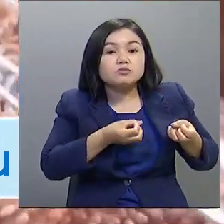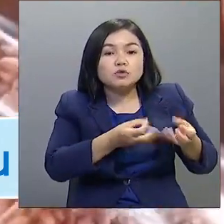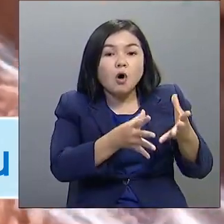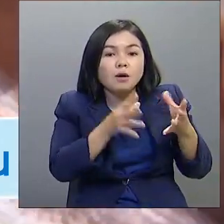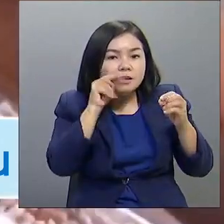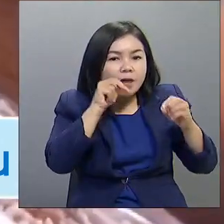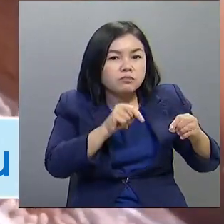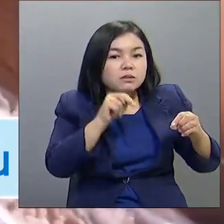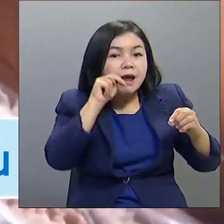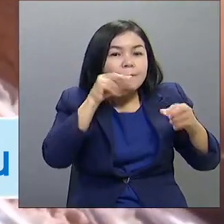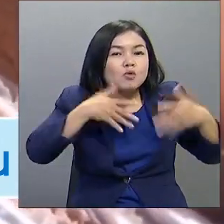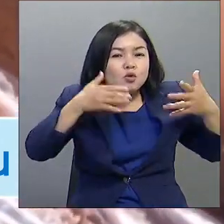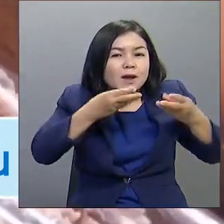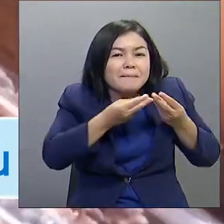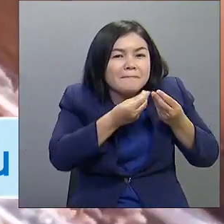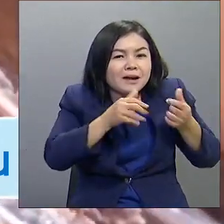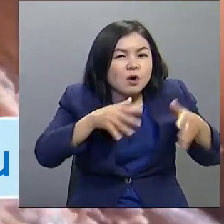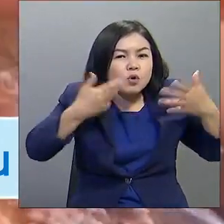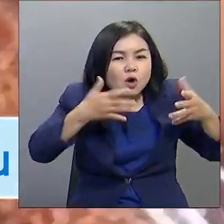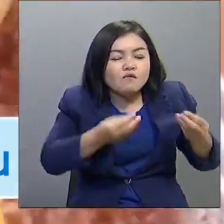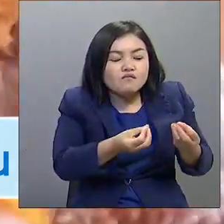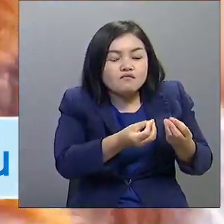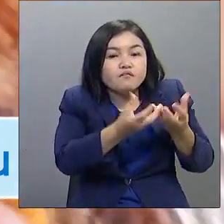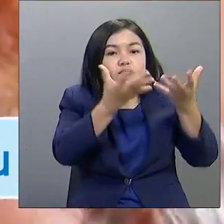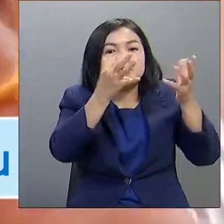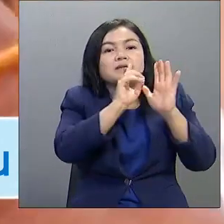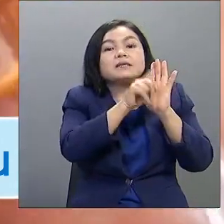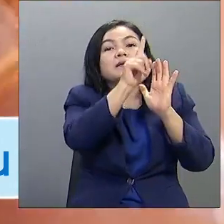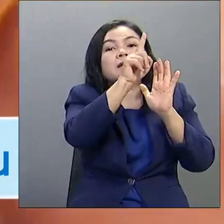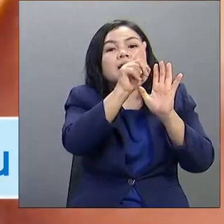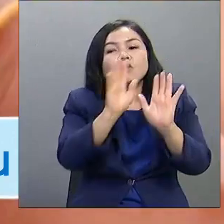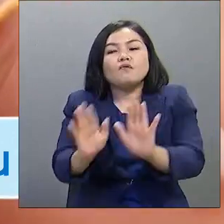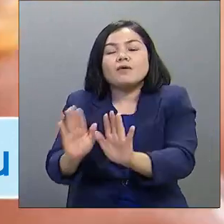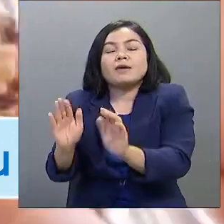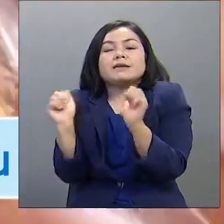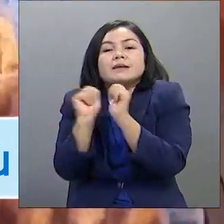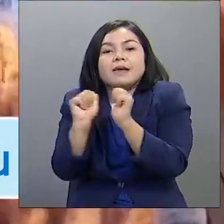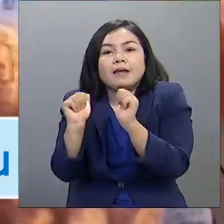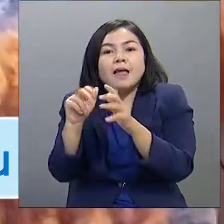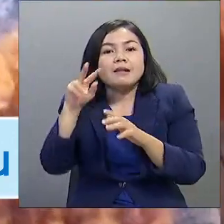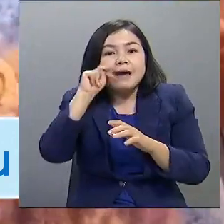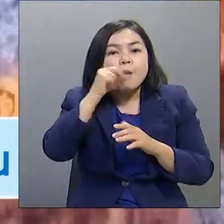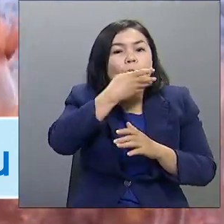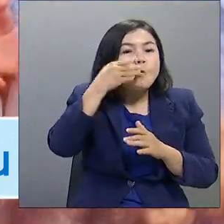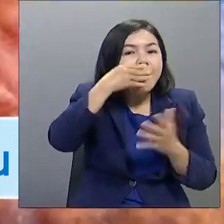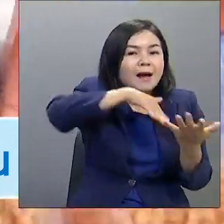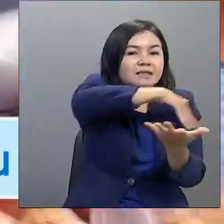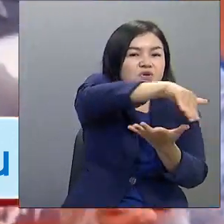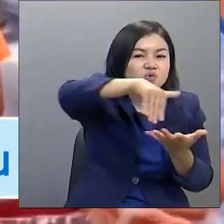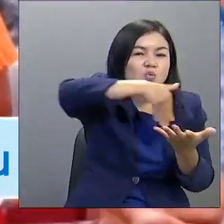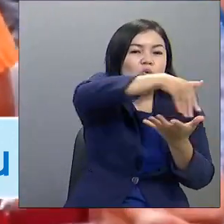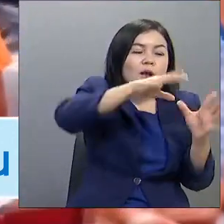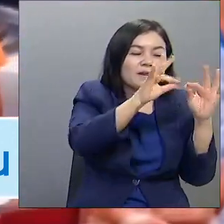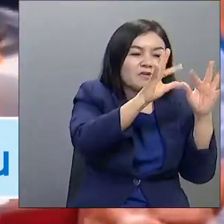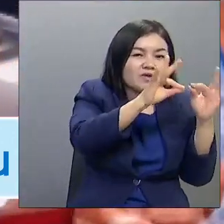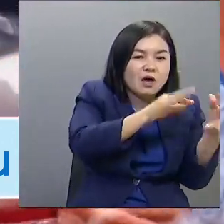วเหนียวฟูและกรอบใช้เวลาทอดประมาณ1นาทีแล้วทิ้งไว้ให้เย็นนำน้ำตาลปี๊บที่เคี่ยวนะคะให้เหนียวมาโรยข้าว